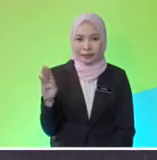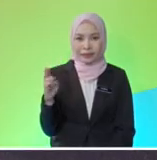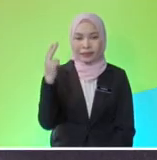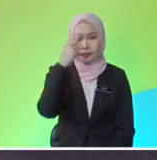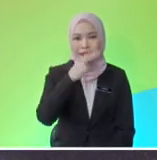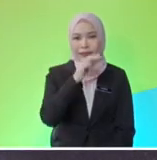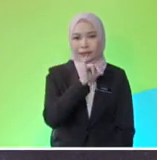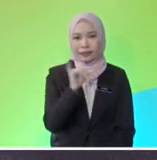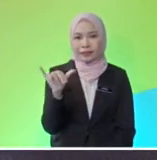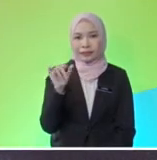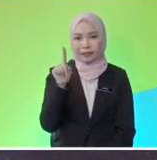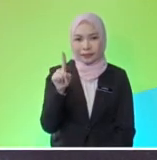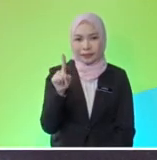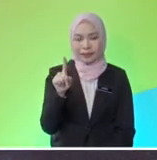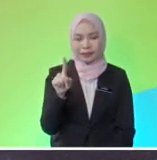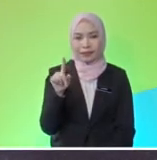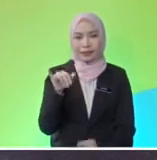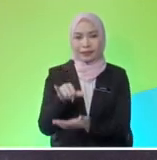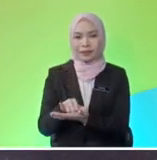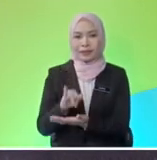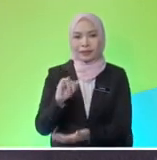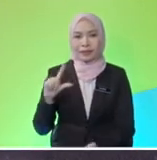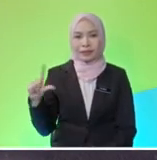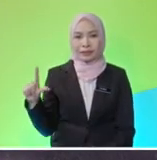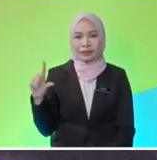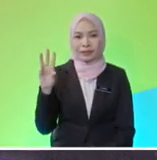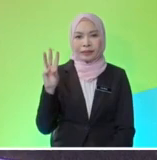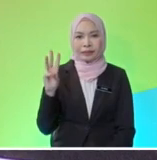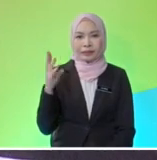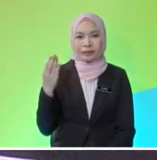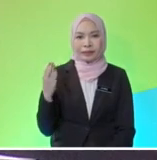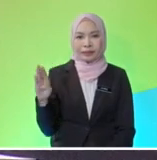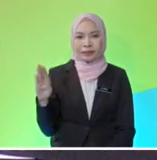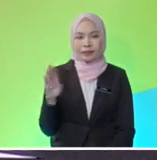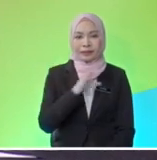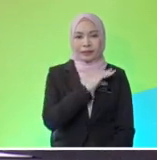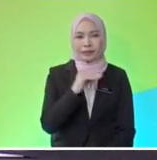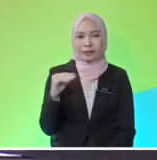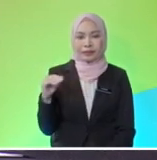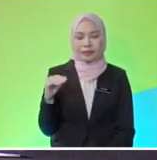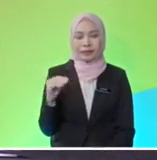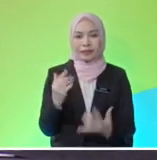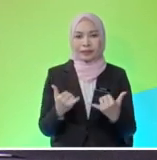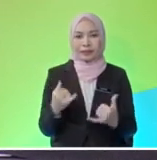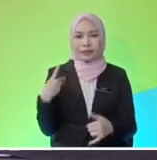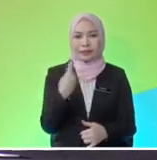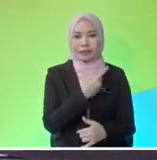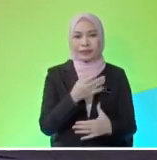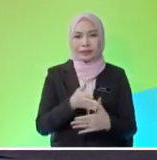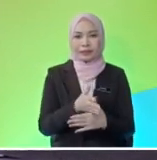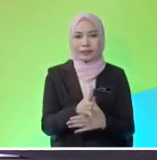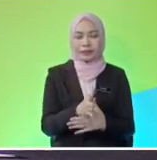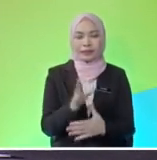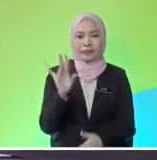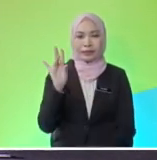adalah 16. Namanya 16. Kemudian kita teruskan